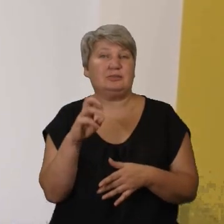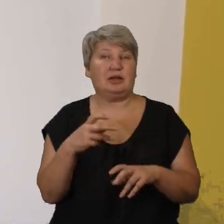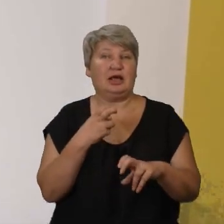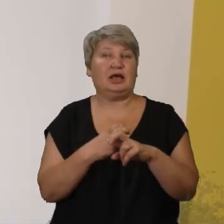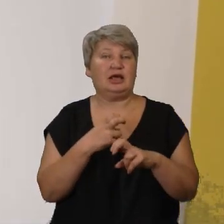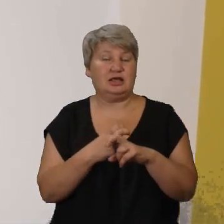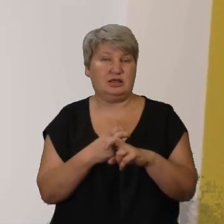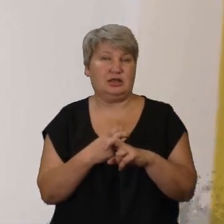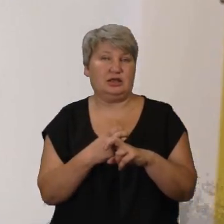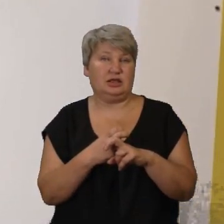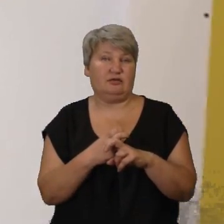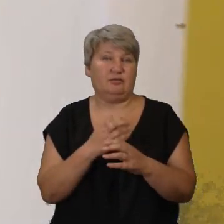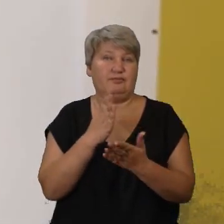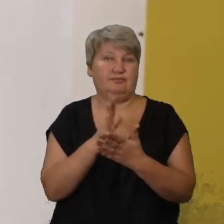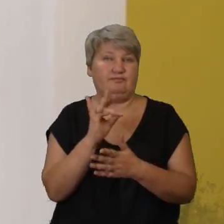уражено